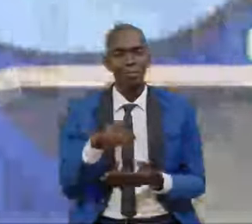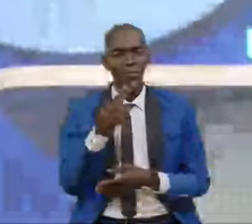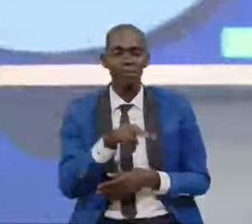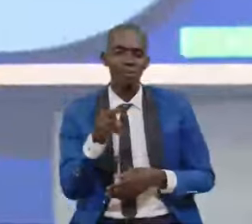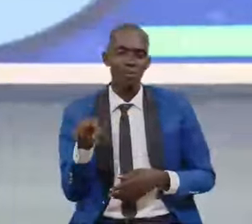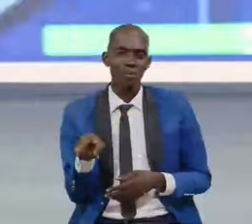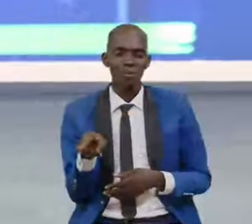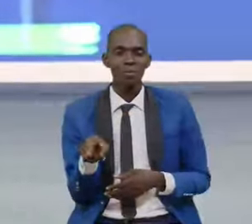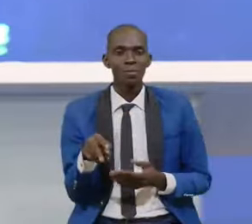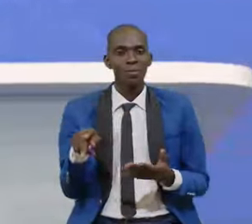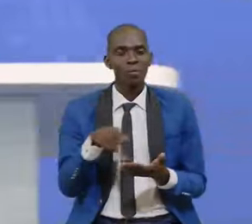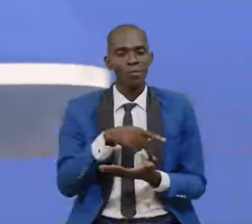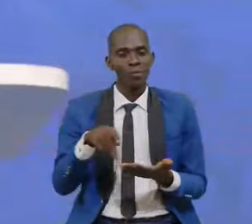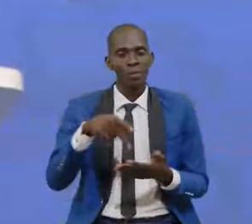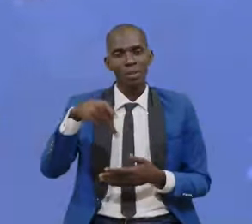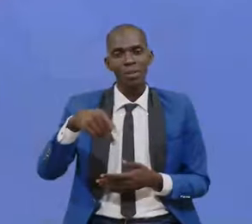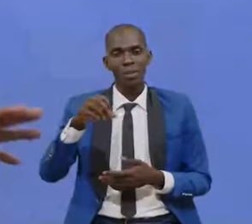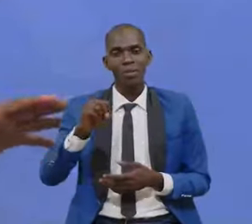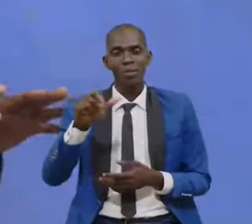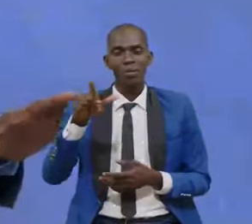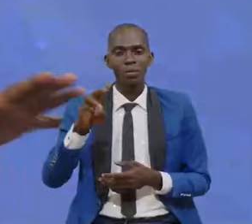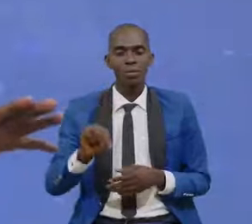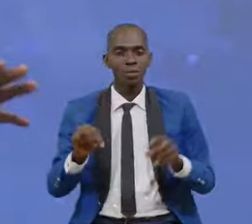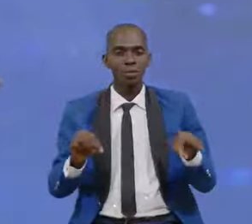Psaume 22. Psaume